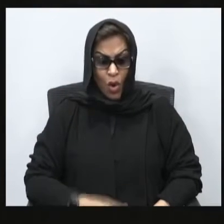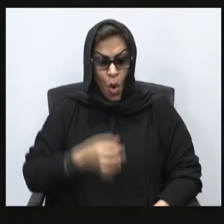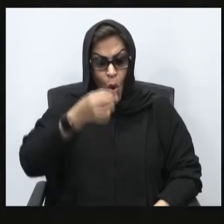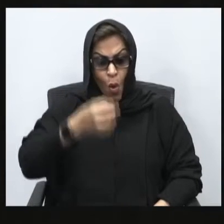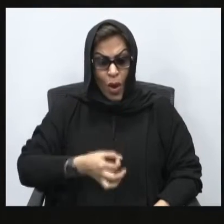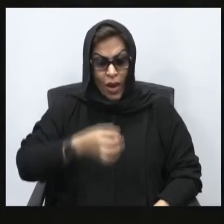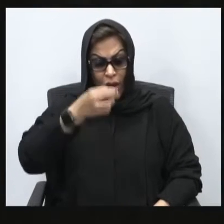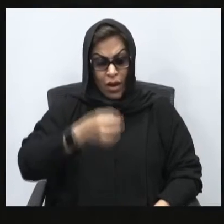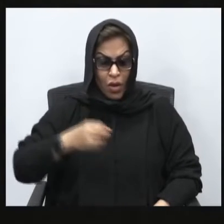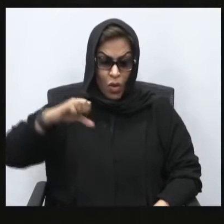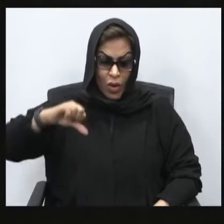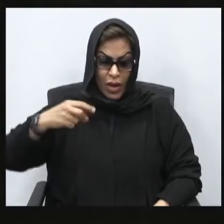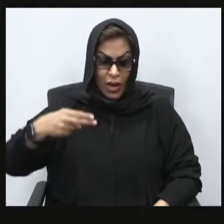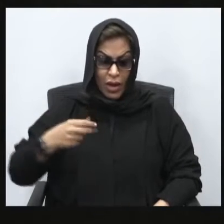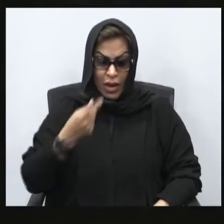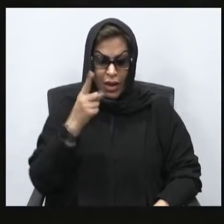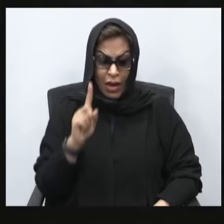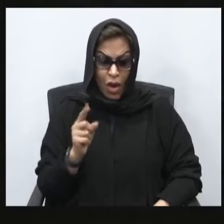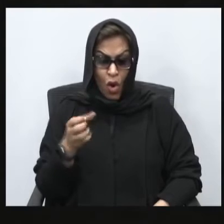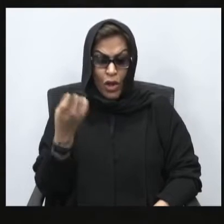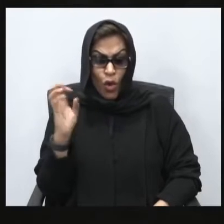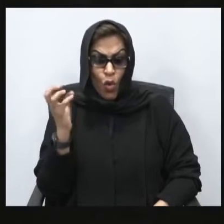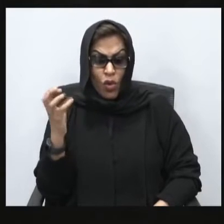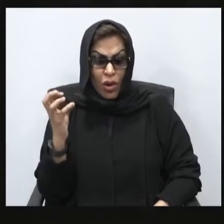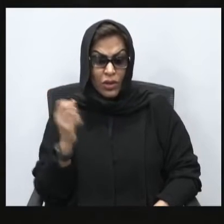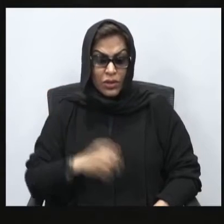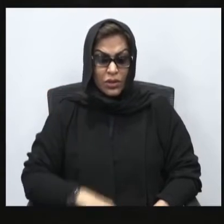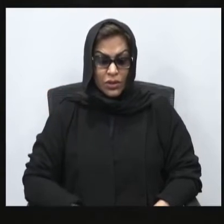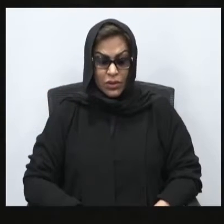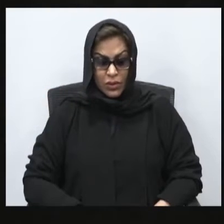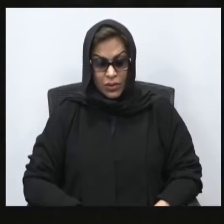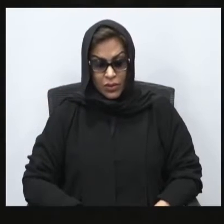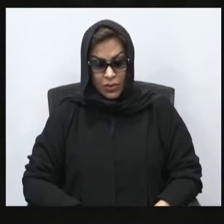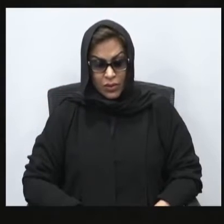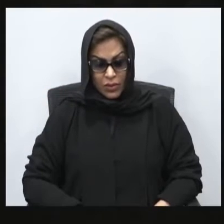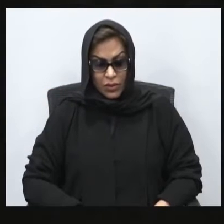كرتوني ولدينا مجموعه من الكرات بلاستيكيه